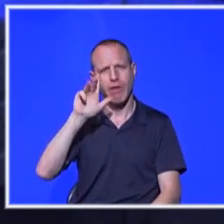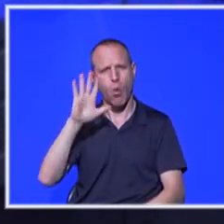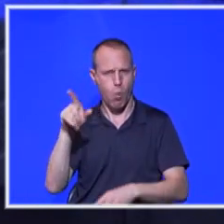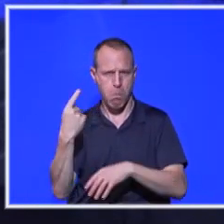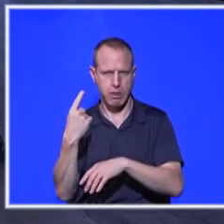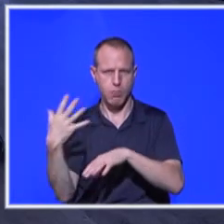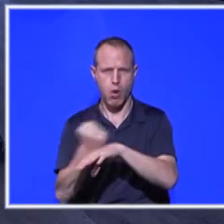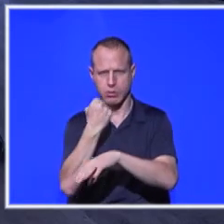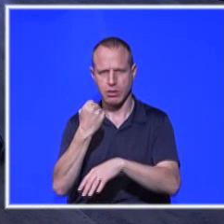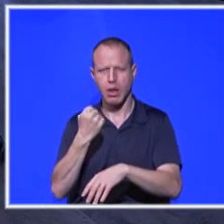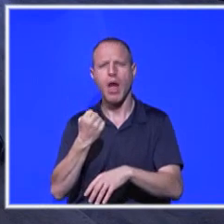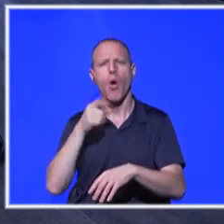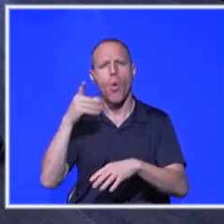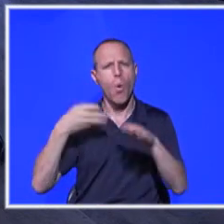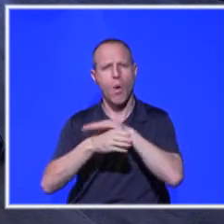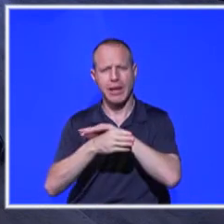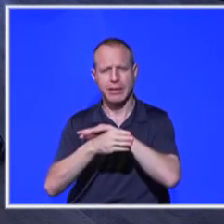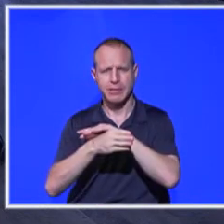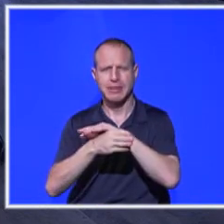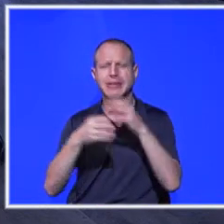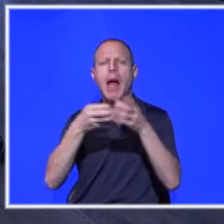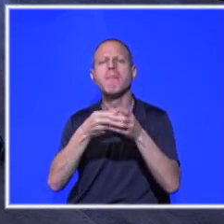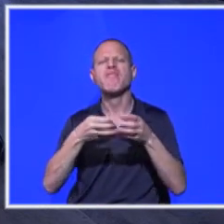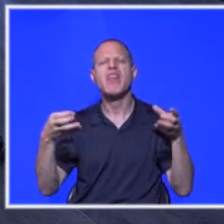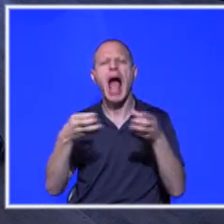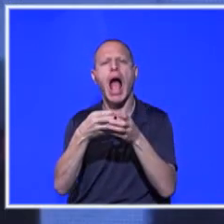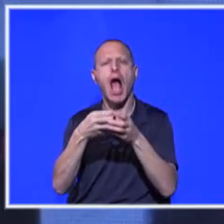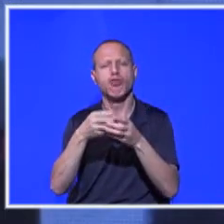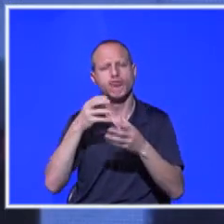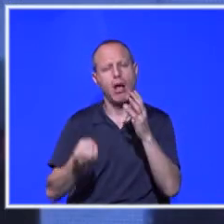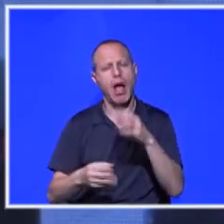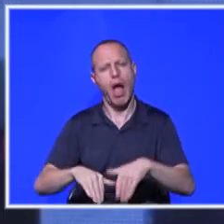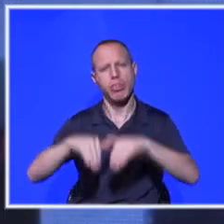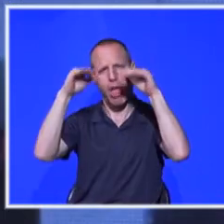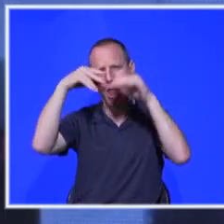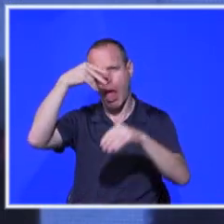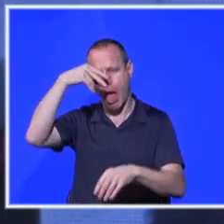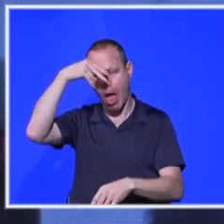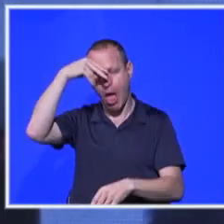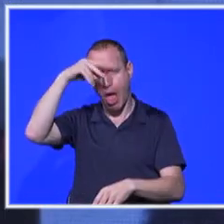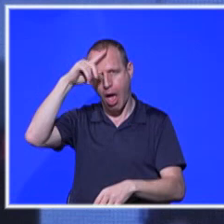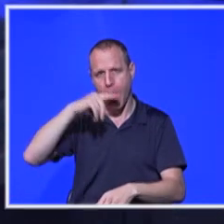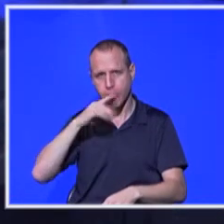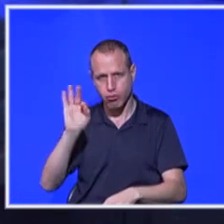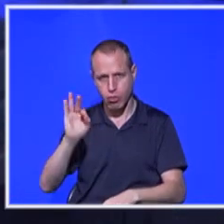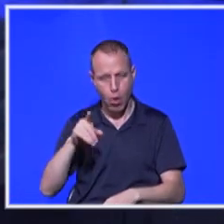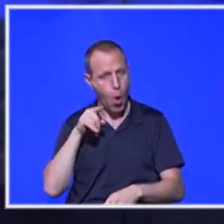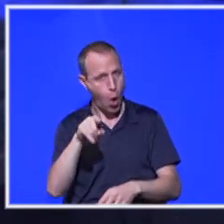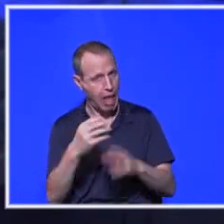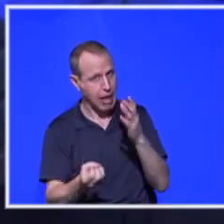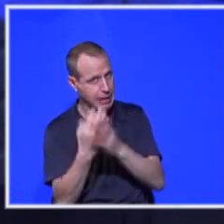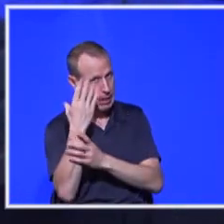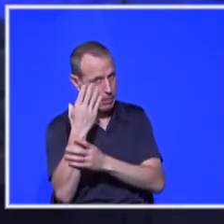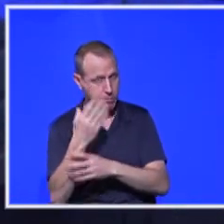בזכות עצמו. גלעד החליט בעצמו להיכנס למפלגה בגדל אביב, מפלגת הליכוד. הוא הקים. נכון,